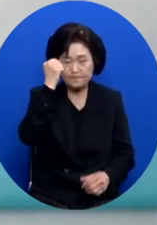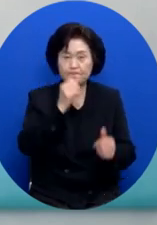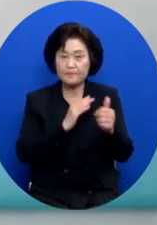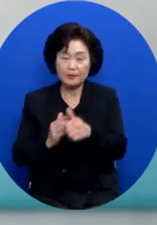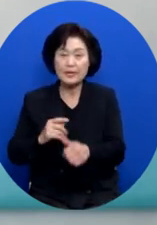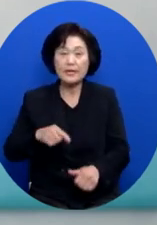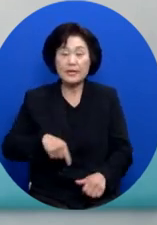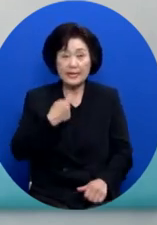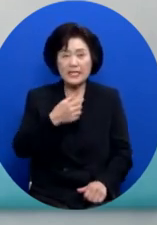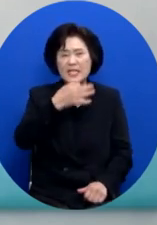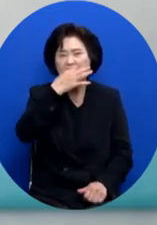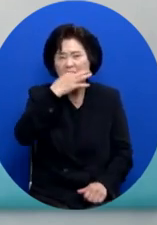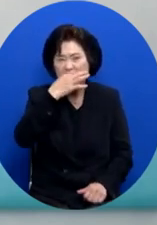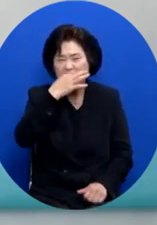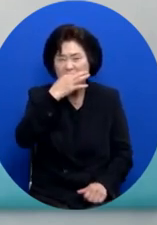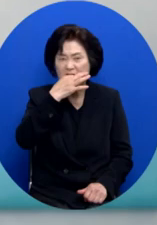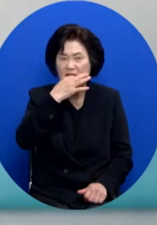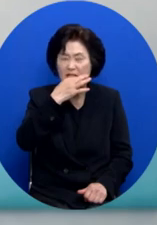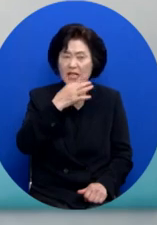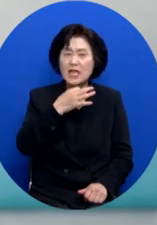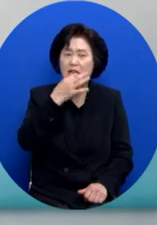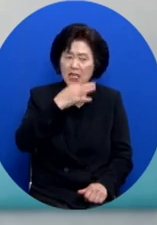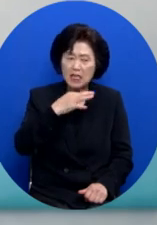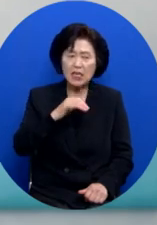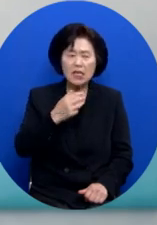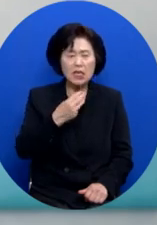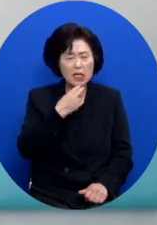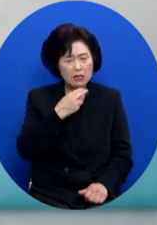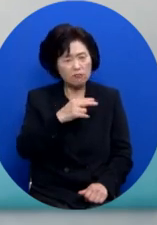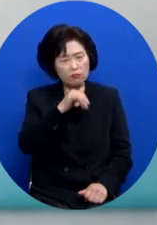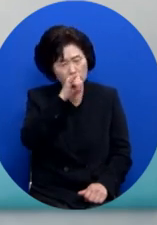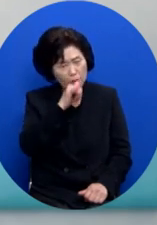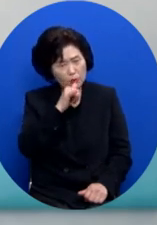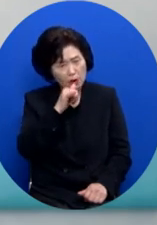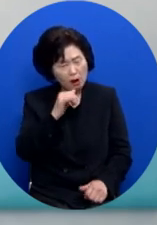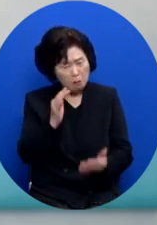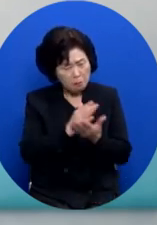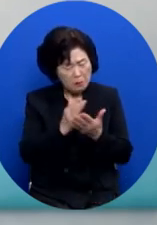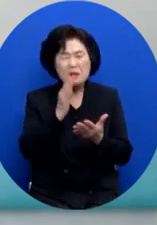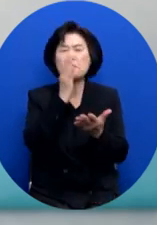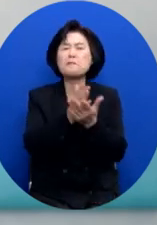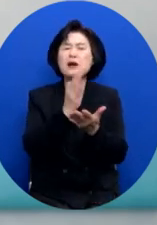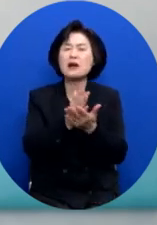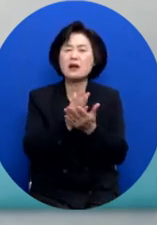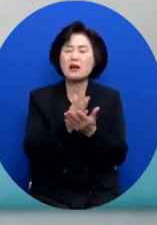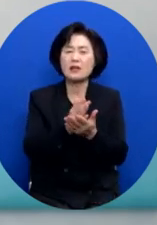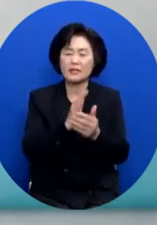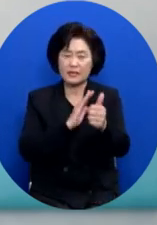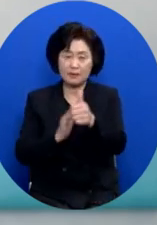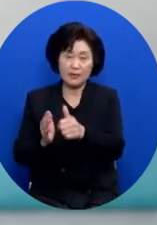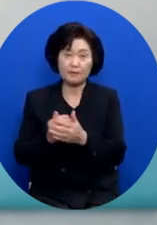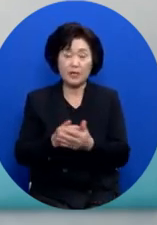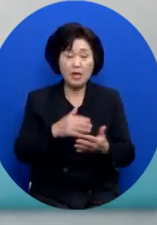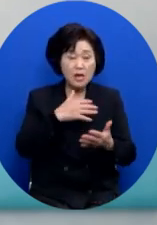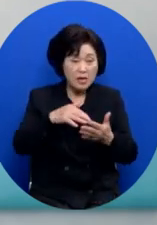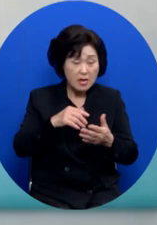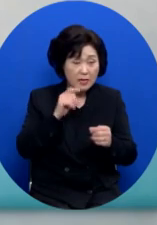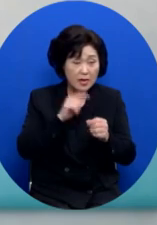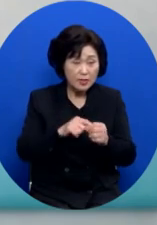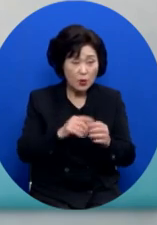이익과 실익을 계산함으로 차별이 시작되는 것을 기억해야 합니다. 계산적 사고로 인간을 대하는